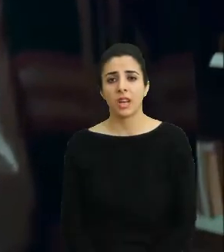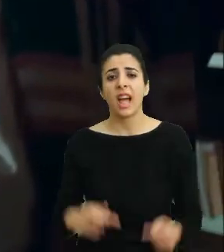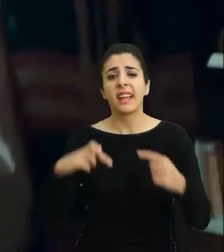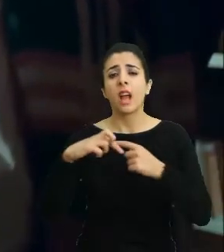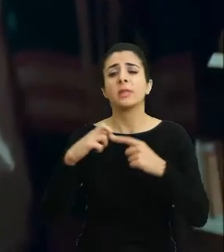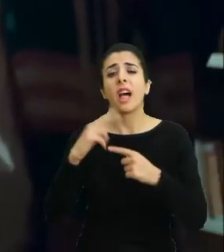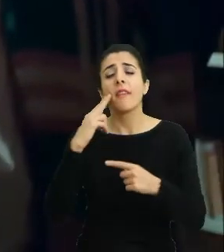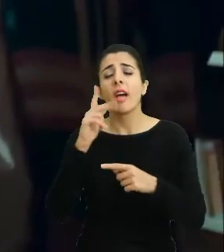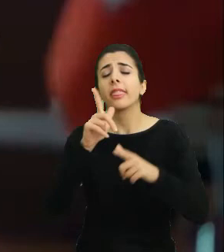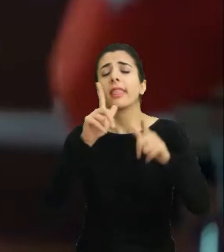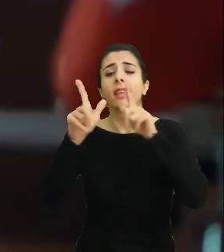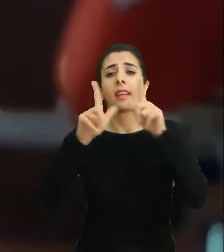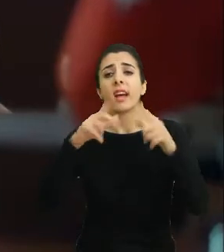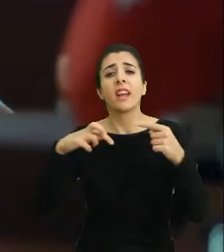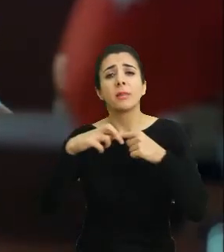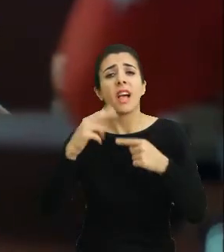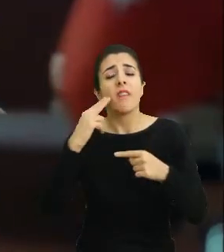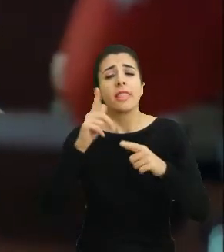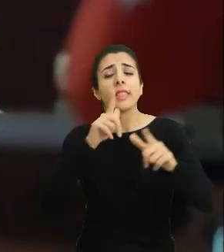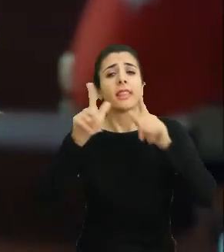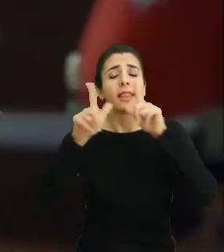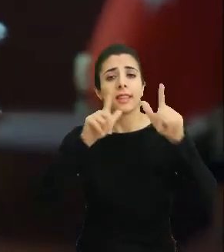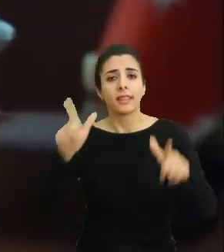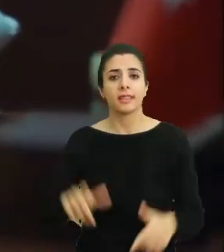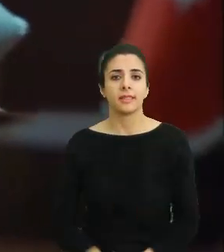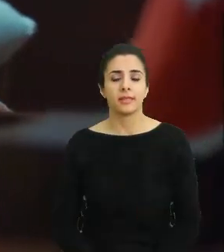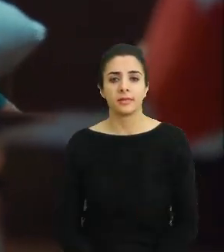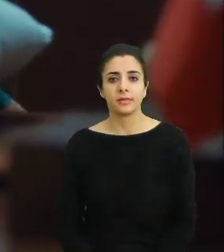Ramazan Efendi! Ramazan Efendi!